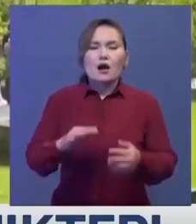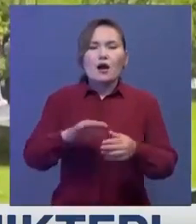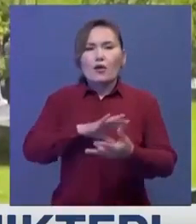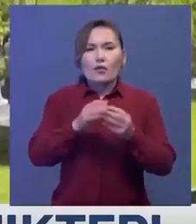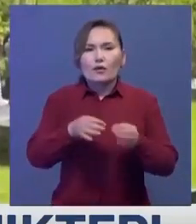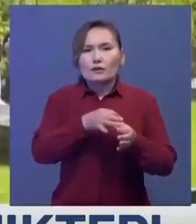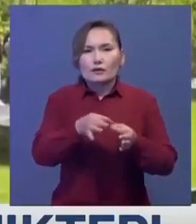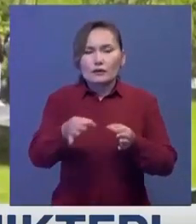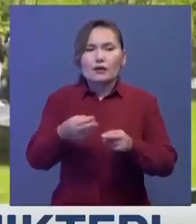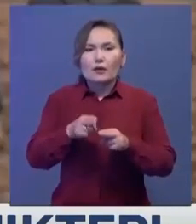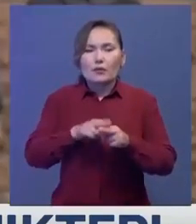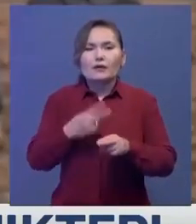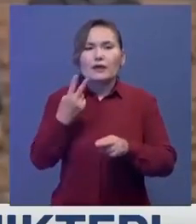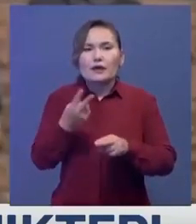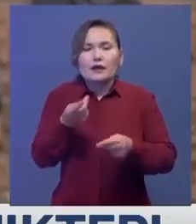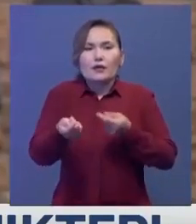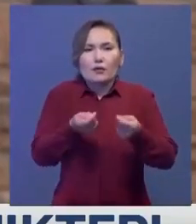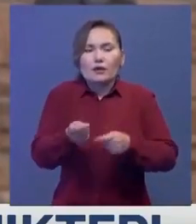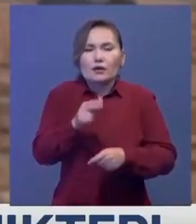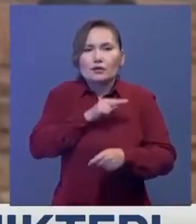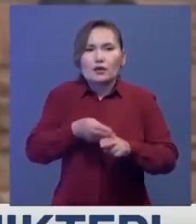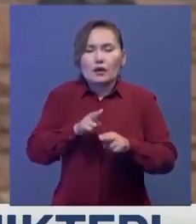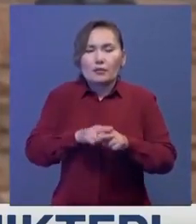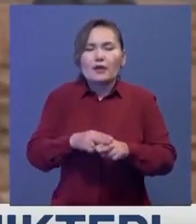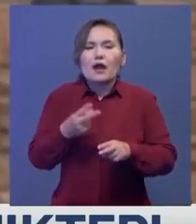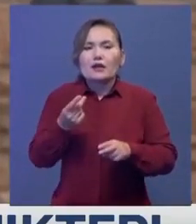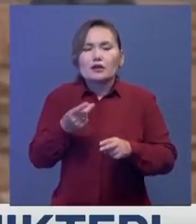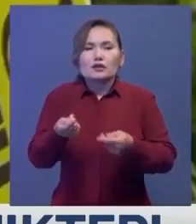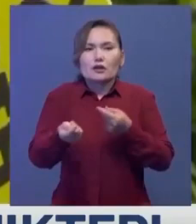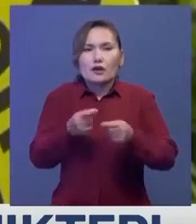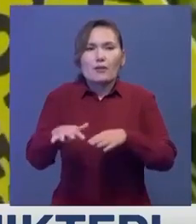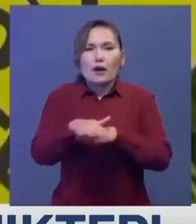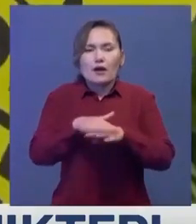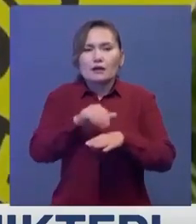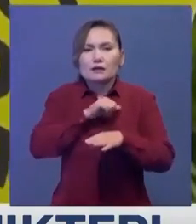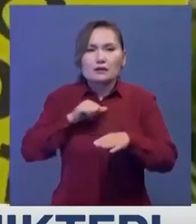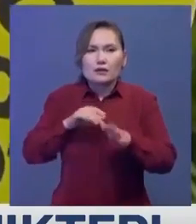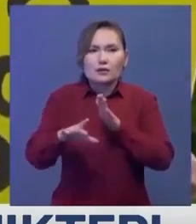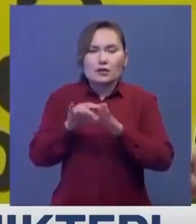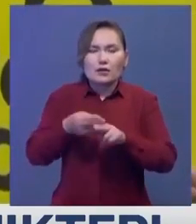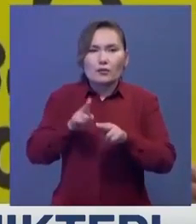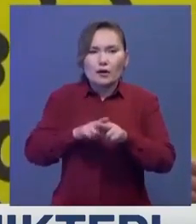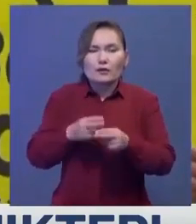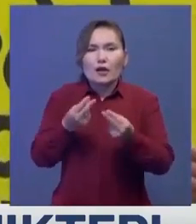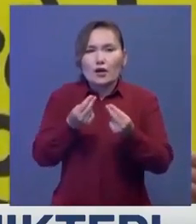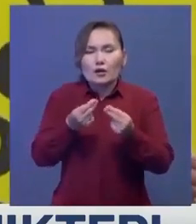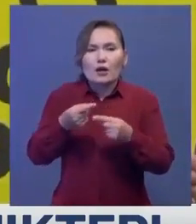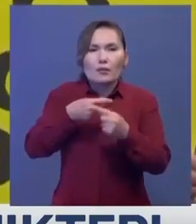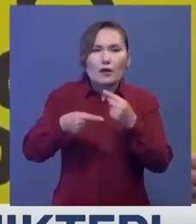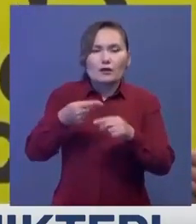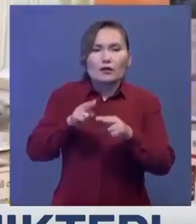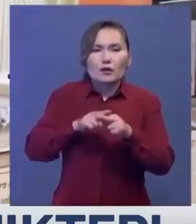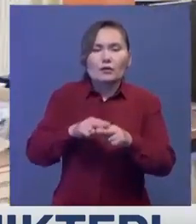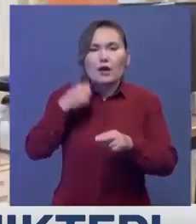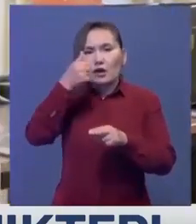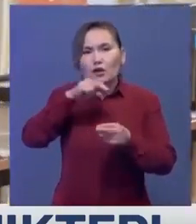екі мэр басқарады дедік қой. Солардың екіншісін халық сайлайды. Оларға қаланың немесе округтің бюджетіне тікелей басшылық ету, жылдық